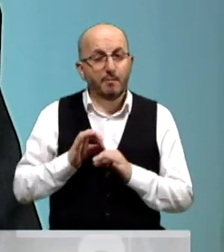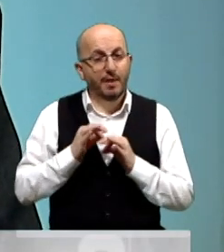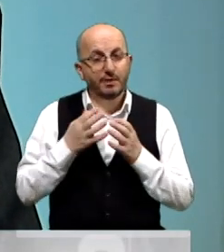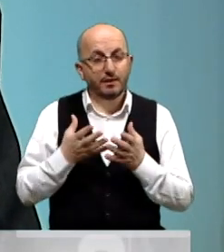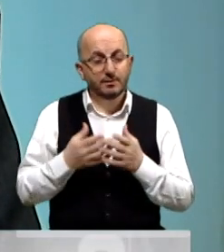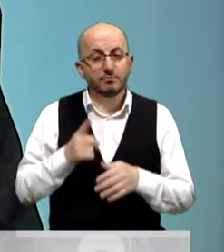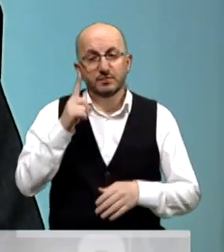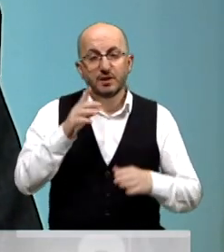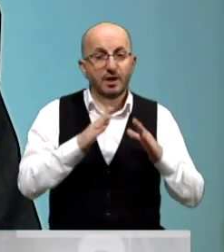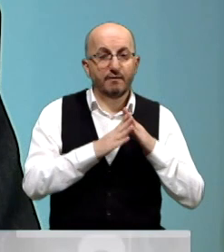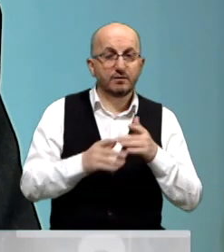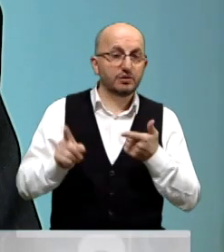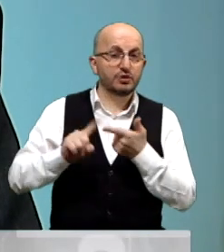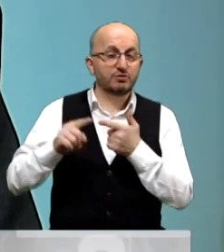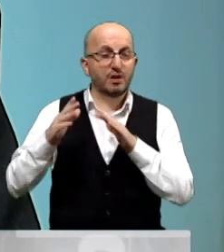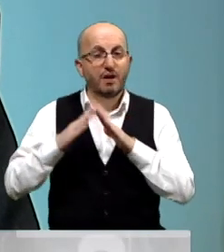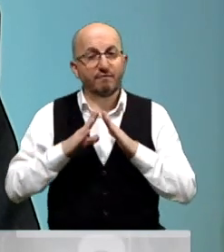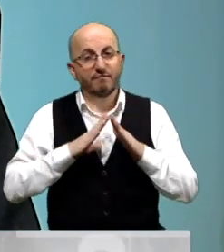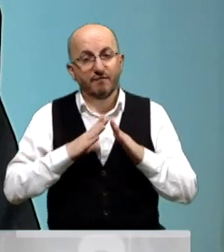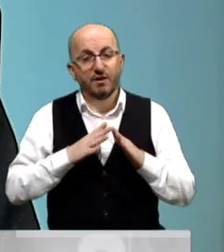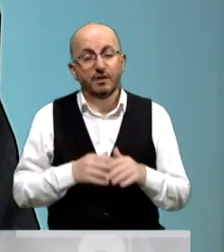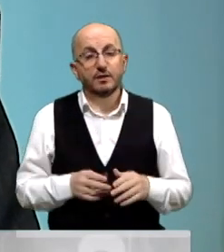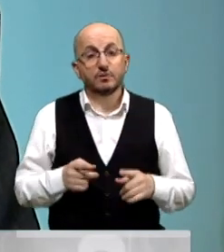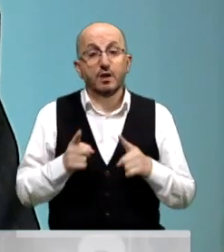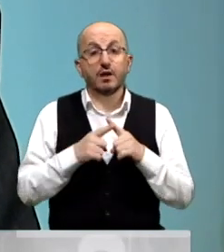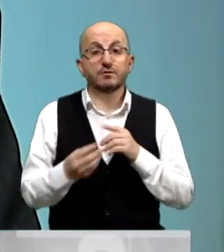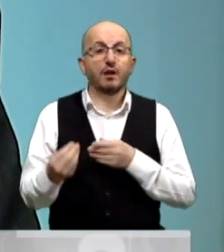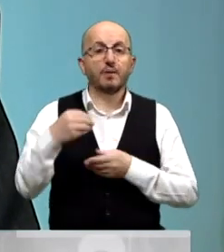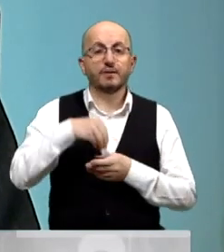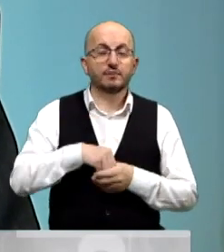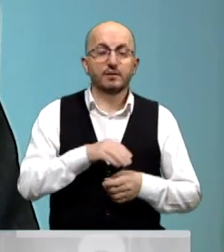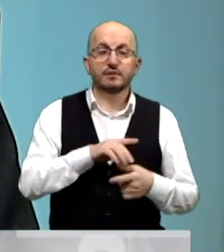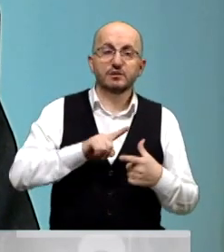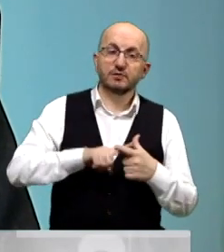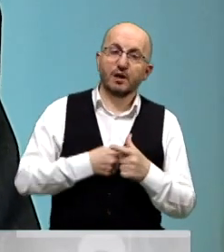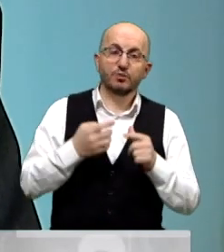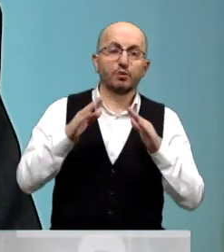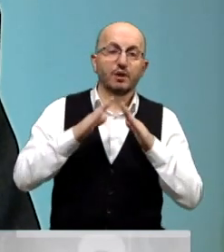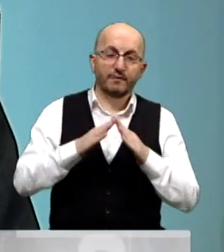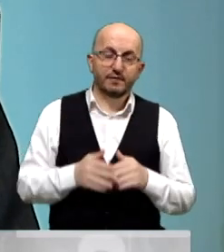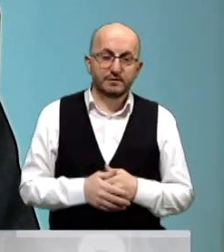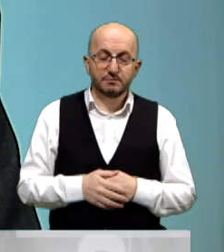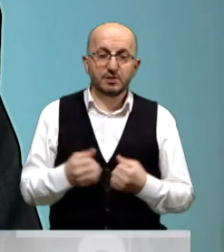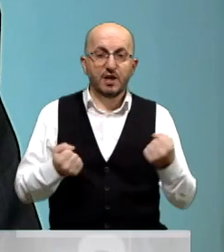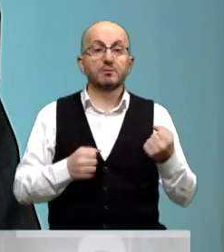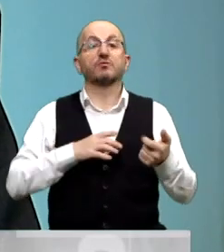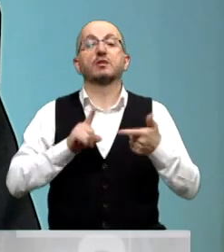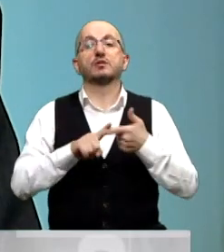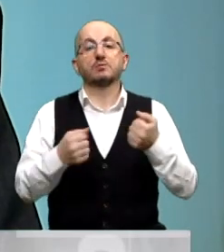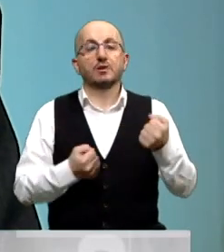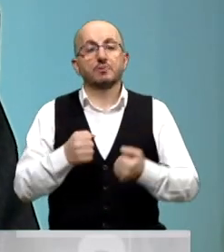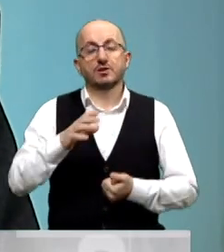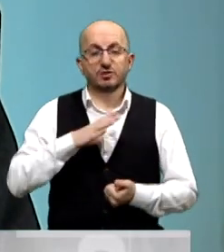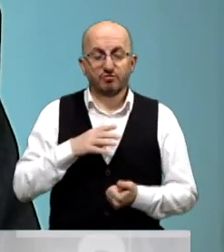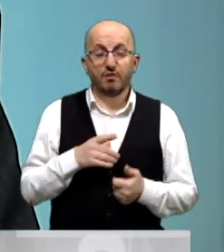bir eviniz var İkinci bir ev var onlar hep hesaba girer Kirada olan eviniz bir Arabanız var İkinci bir